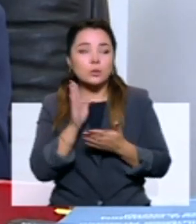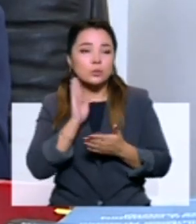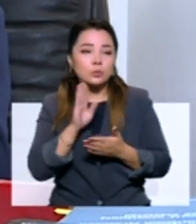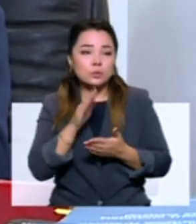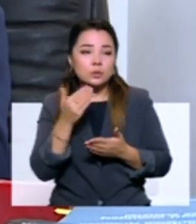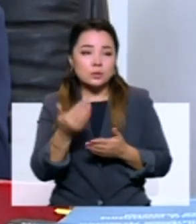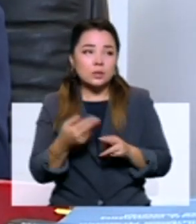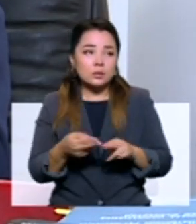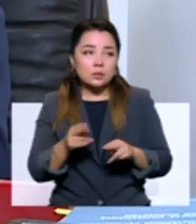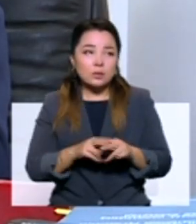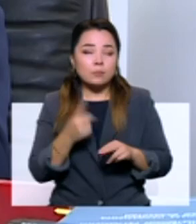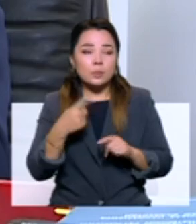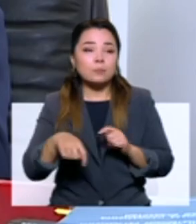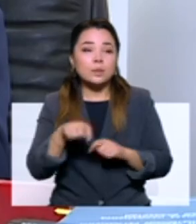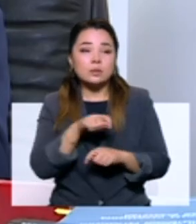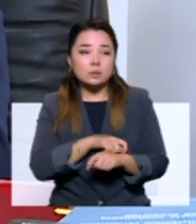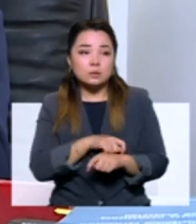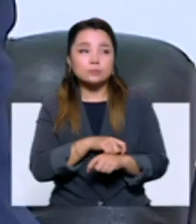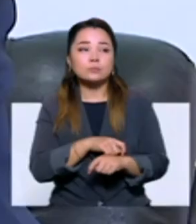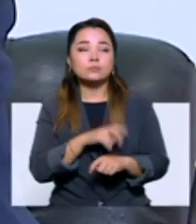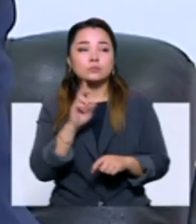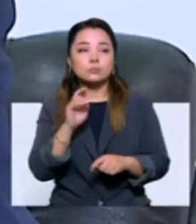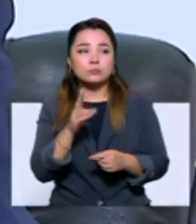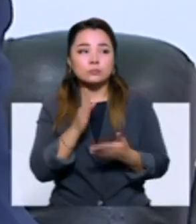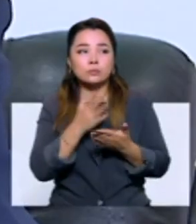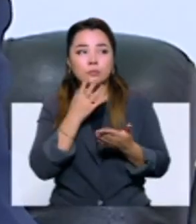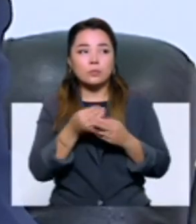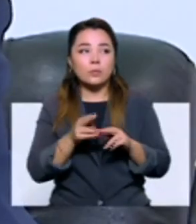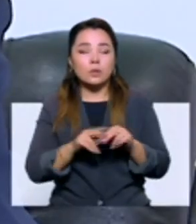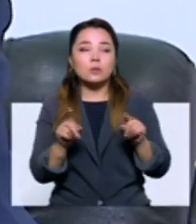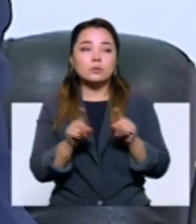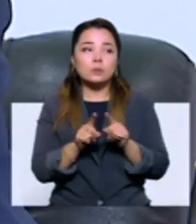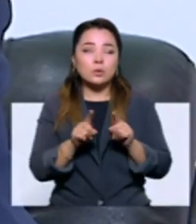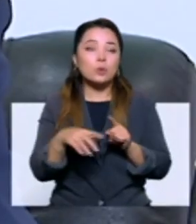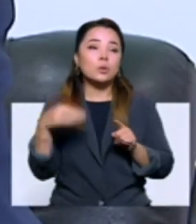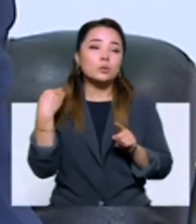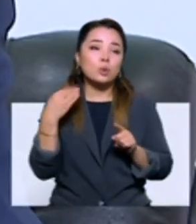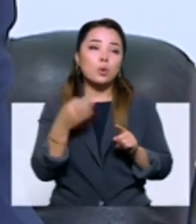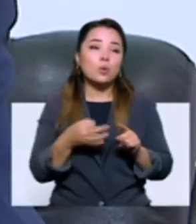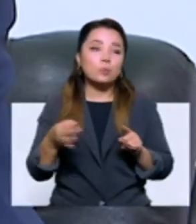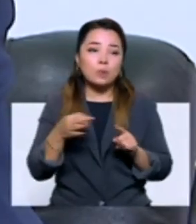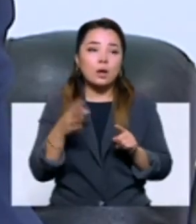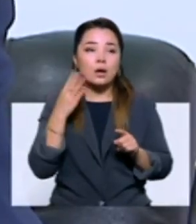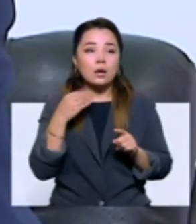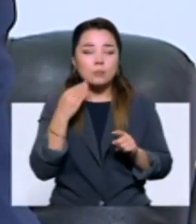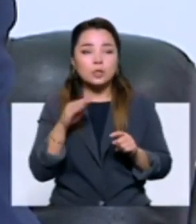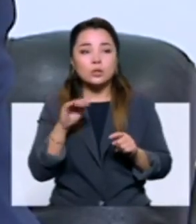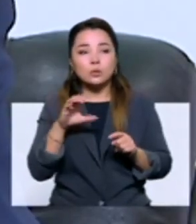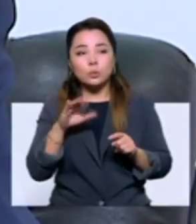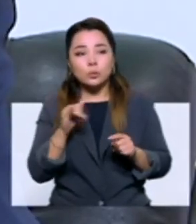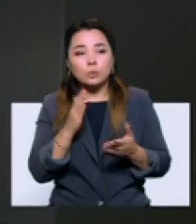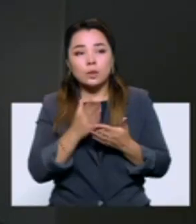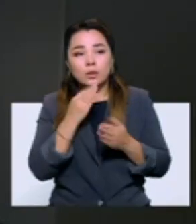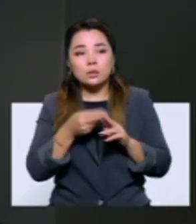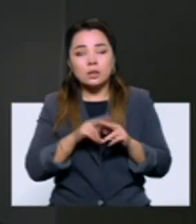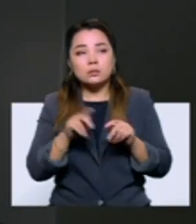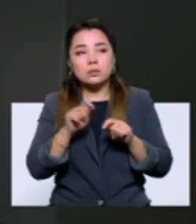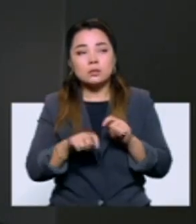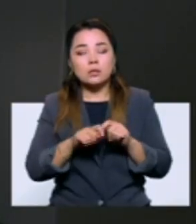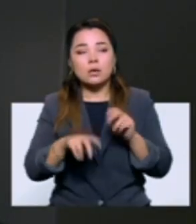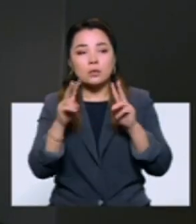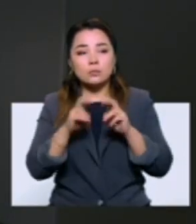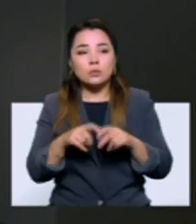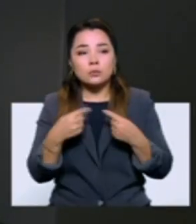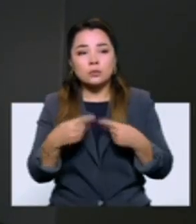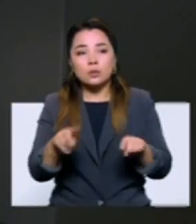1 метр көп үшін. Орда облысының е болмаса, Түркістан облысы, Алматы, Жетісу облыстарымен салыстыруға болмайды ғой.